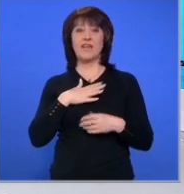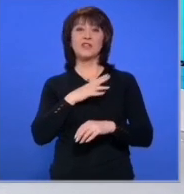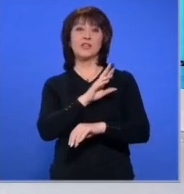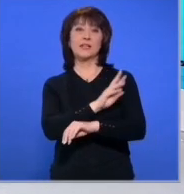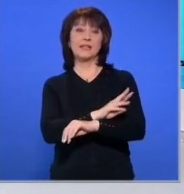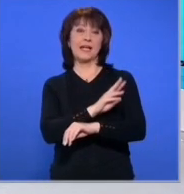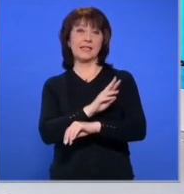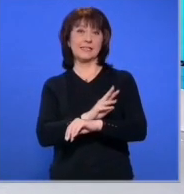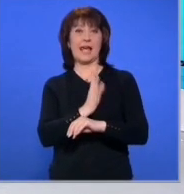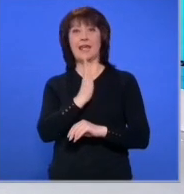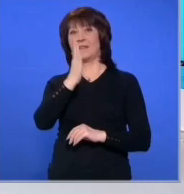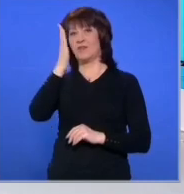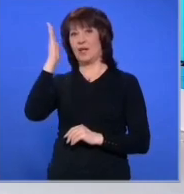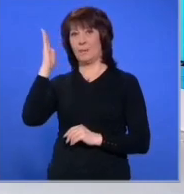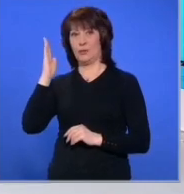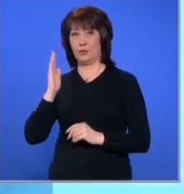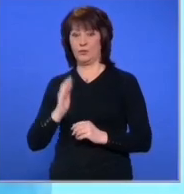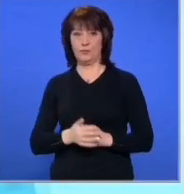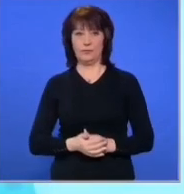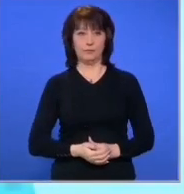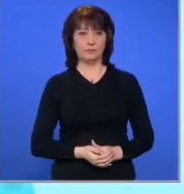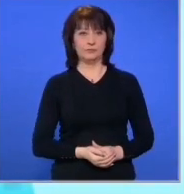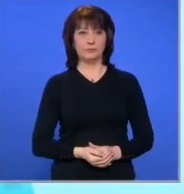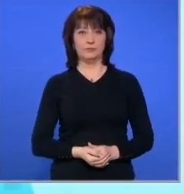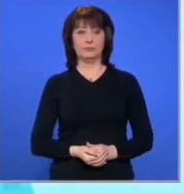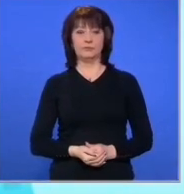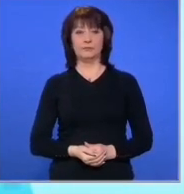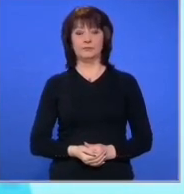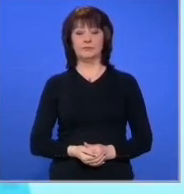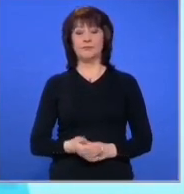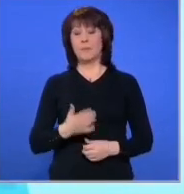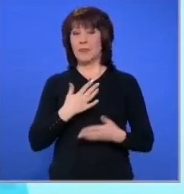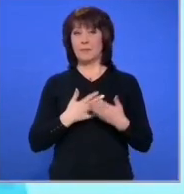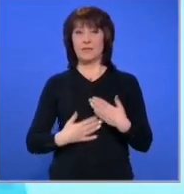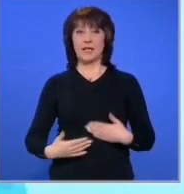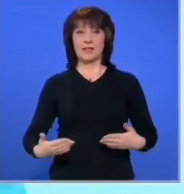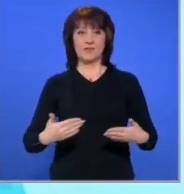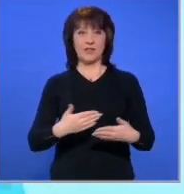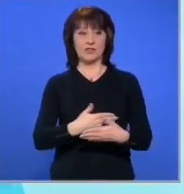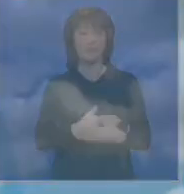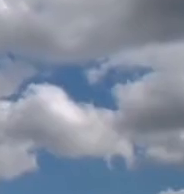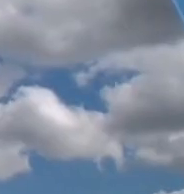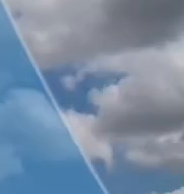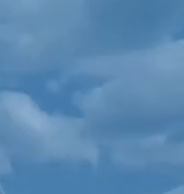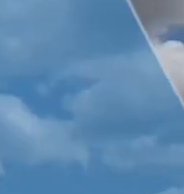времето@bnt.bg. Желая ви приятна вечер!